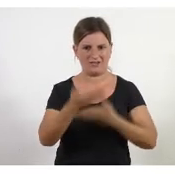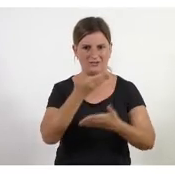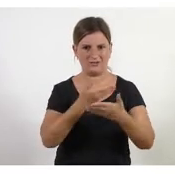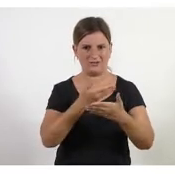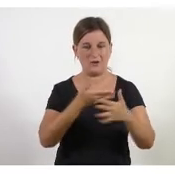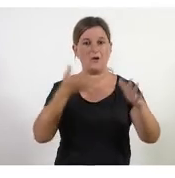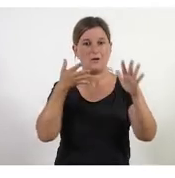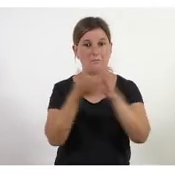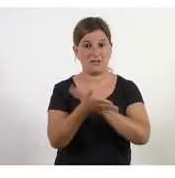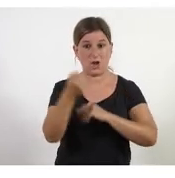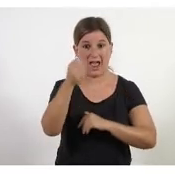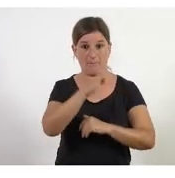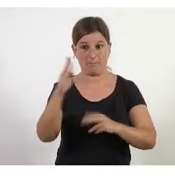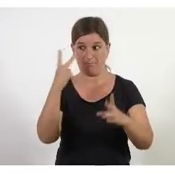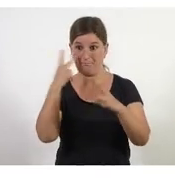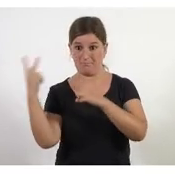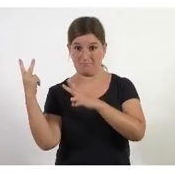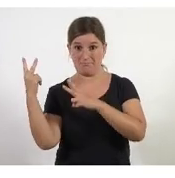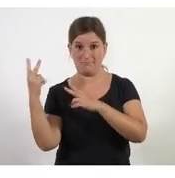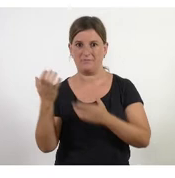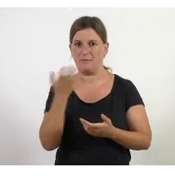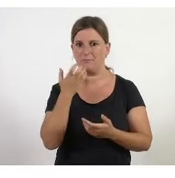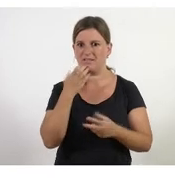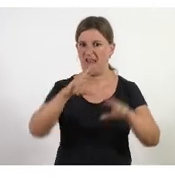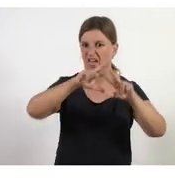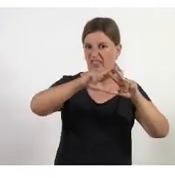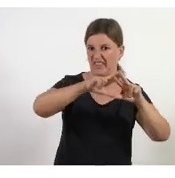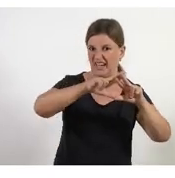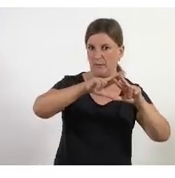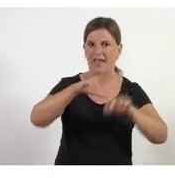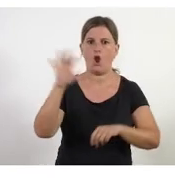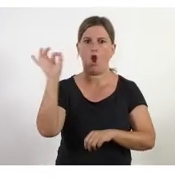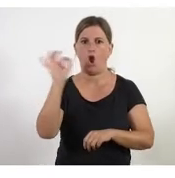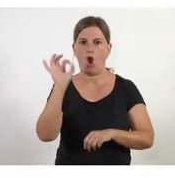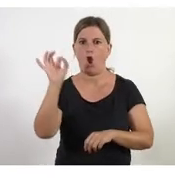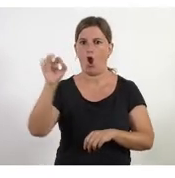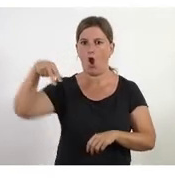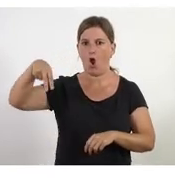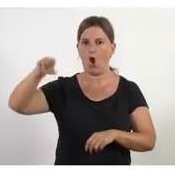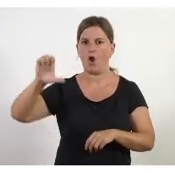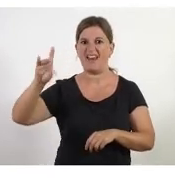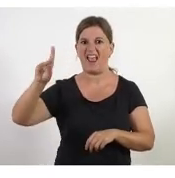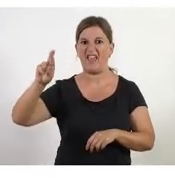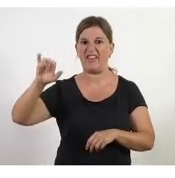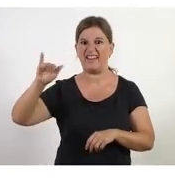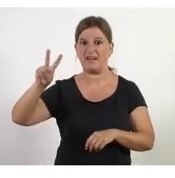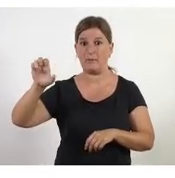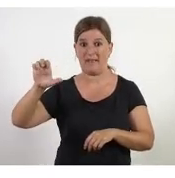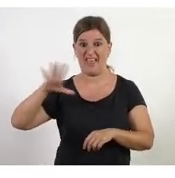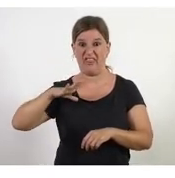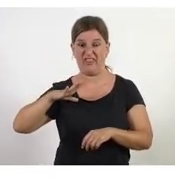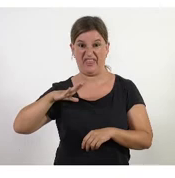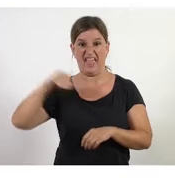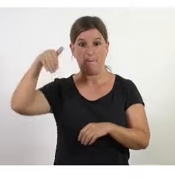fer servir aquestes aplicacions que veiem en pantalla, com pot ser Google Drive o OneDrive de Microsoft, faciliten tot això,